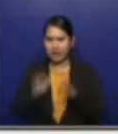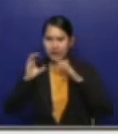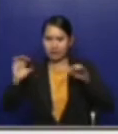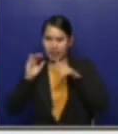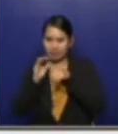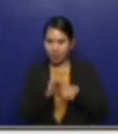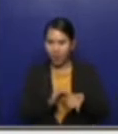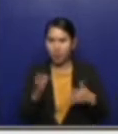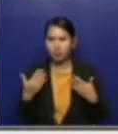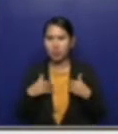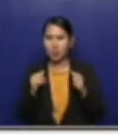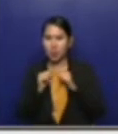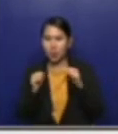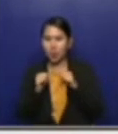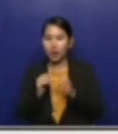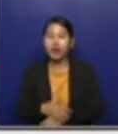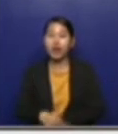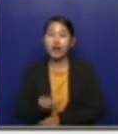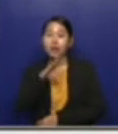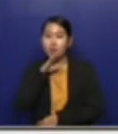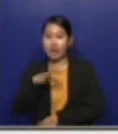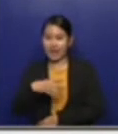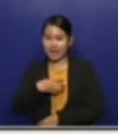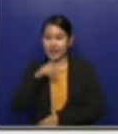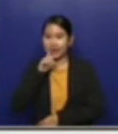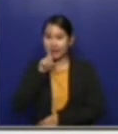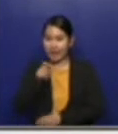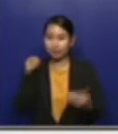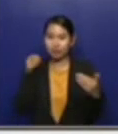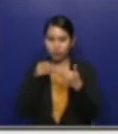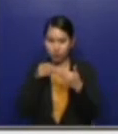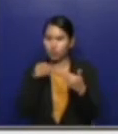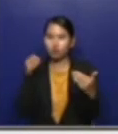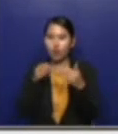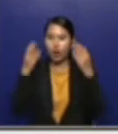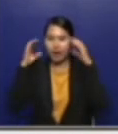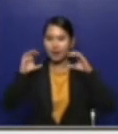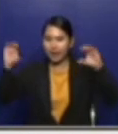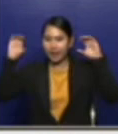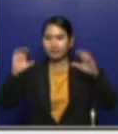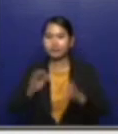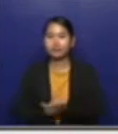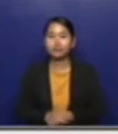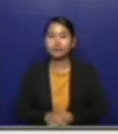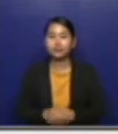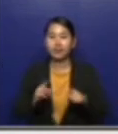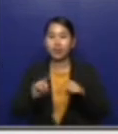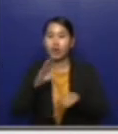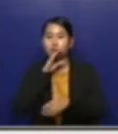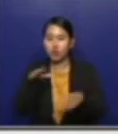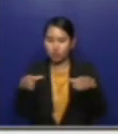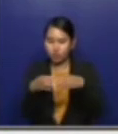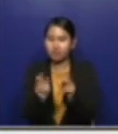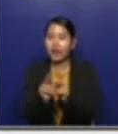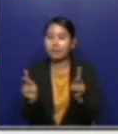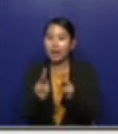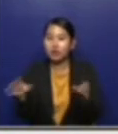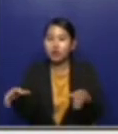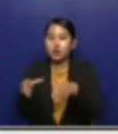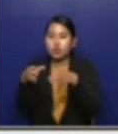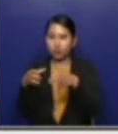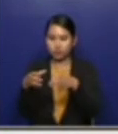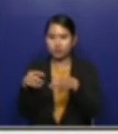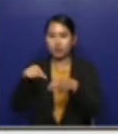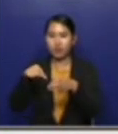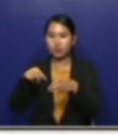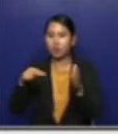ะนั้นถ้าจะถามถูกที่ถูกคนถามที่รัฐบาลแต่ถ้าเราไปตั้งกันวันวิสามันขึ้นเนี่ยนอกจากไม่